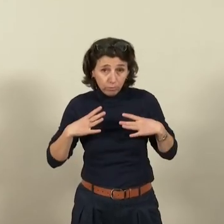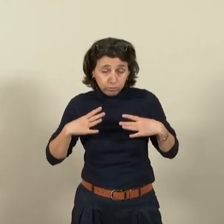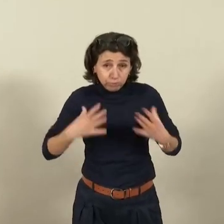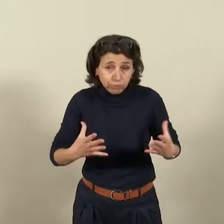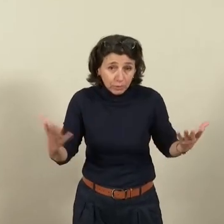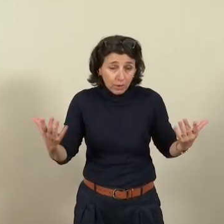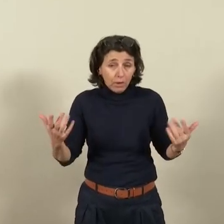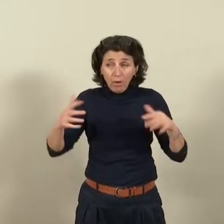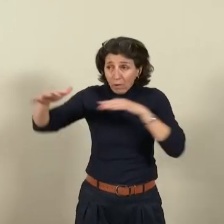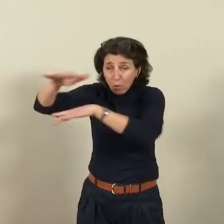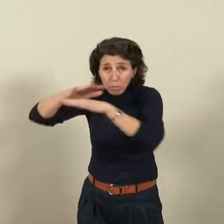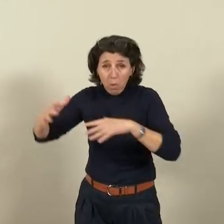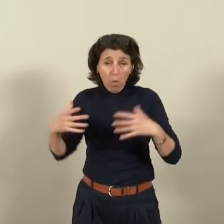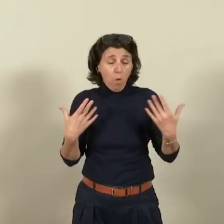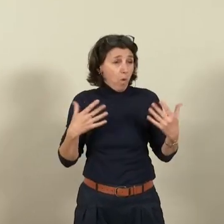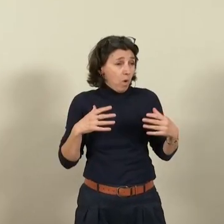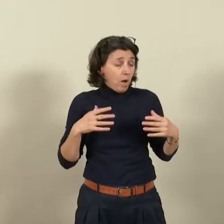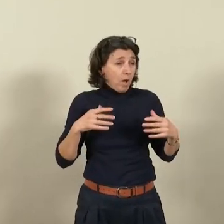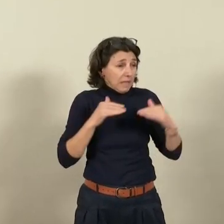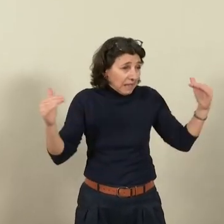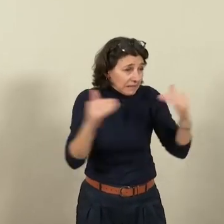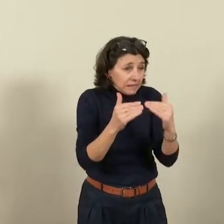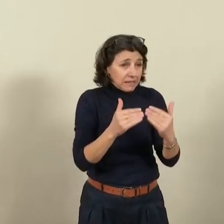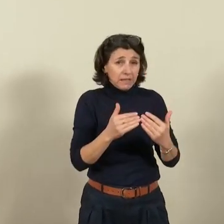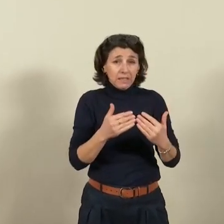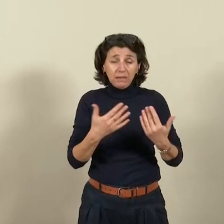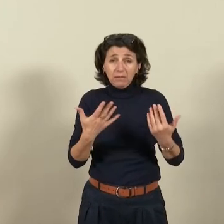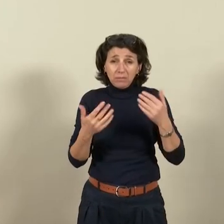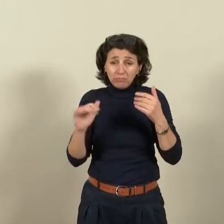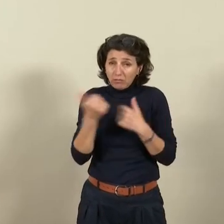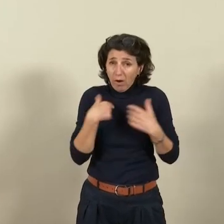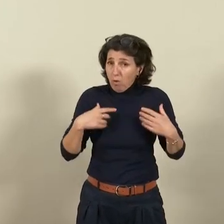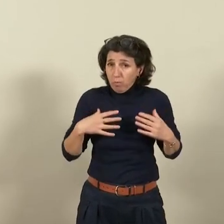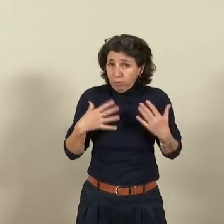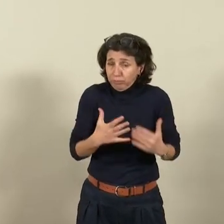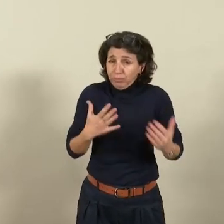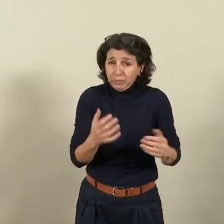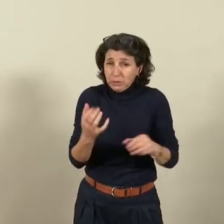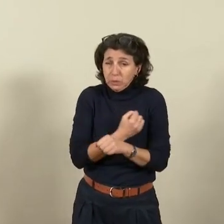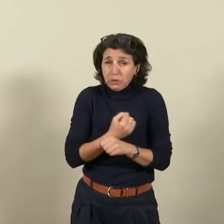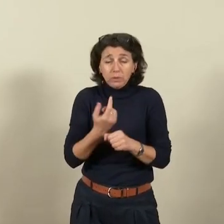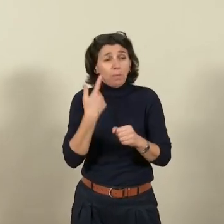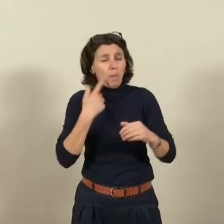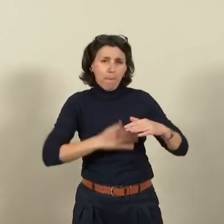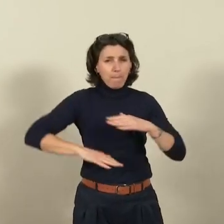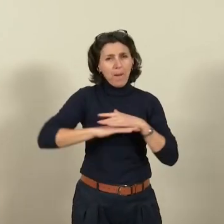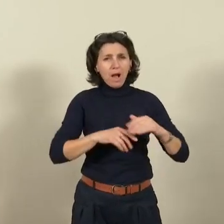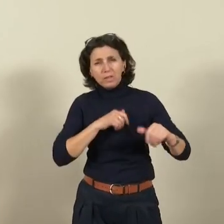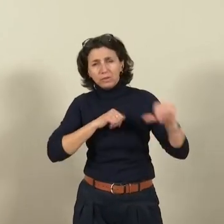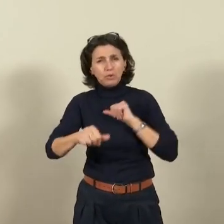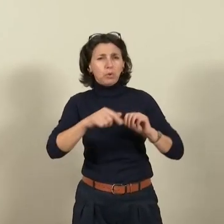est insupportable d'en faire le fondement même de toute activité les associations méritent mieux que d'être